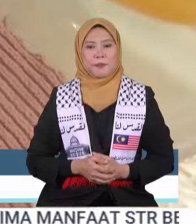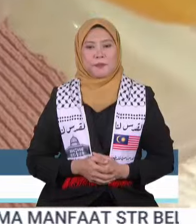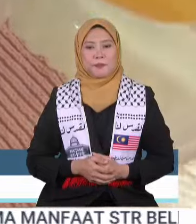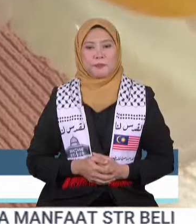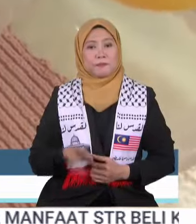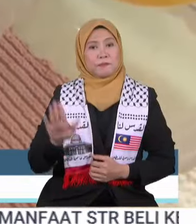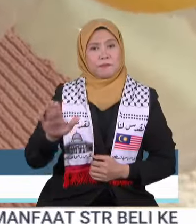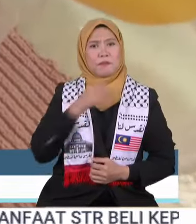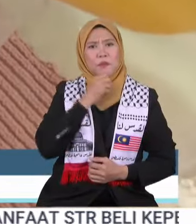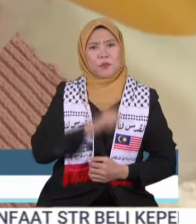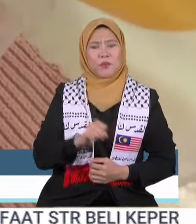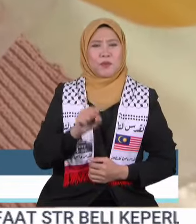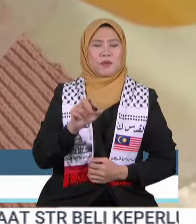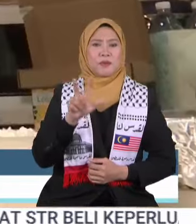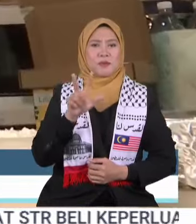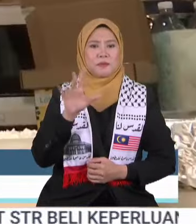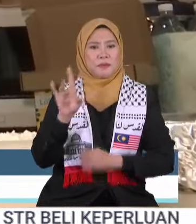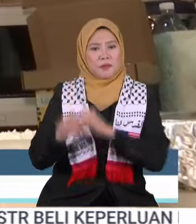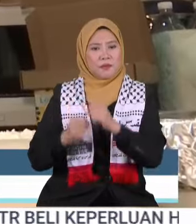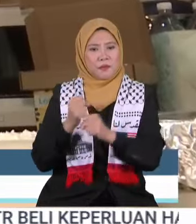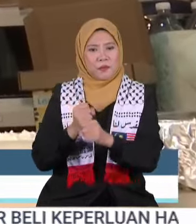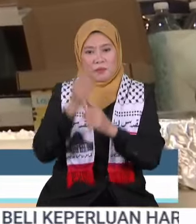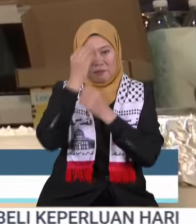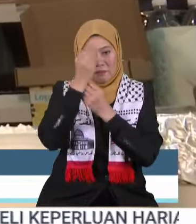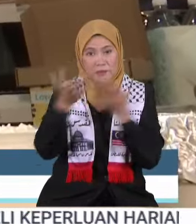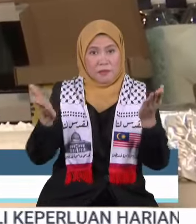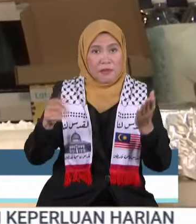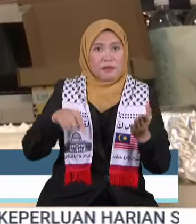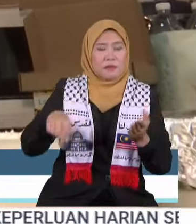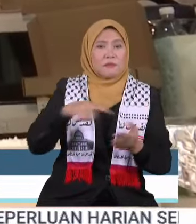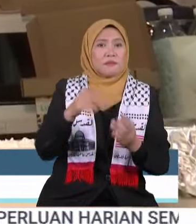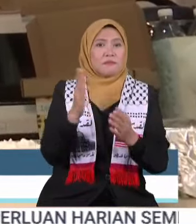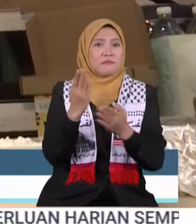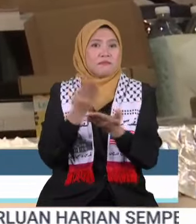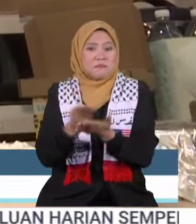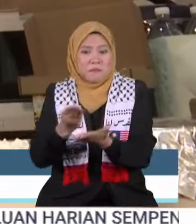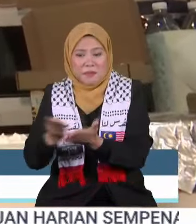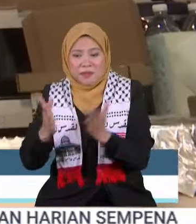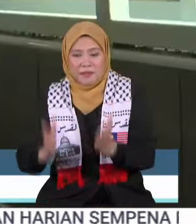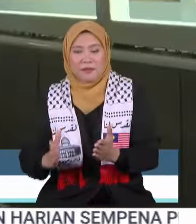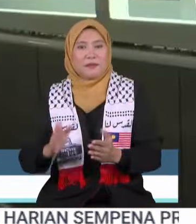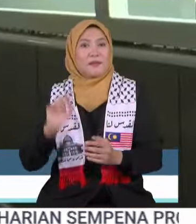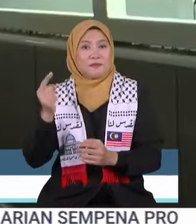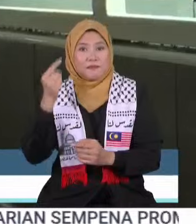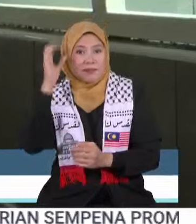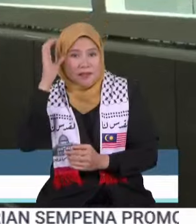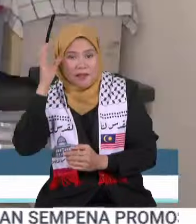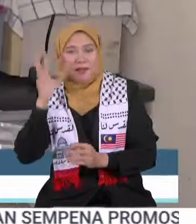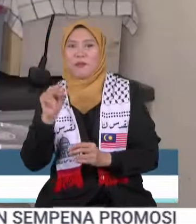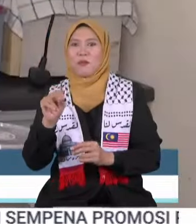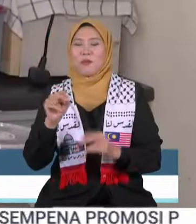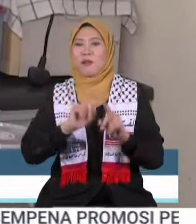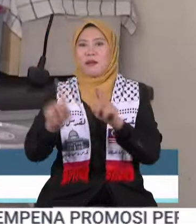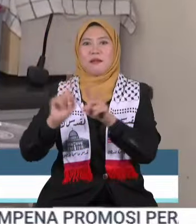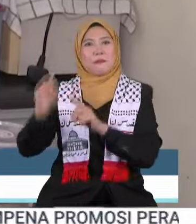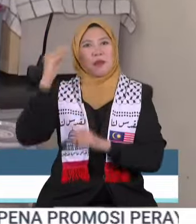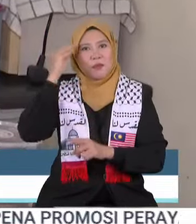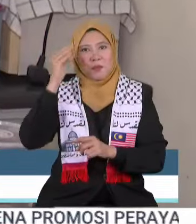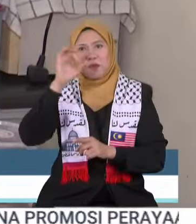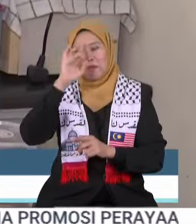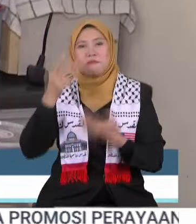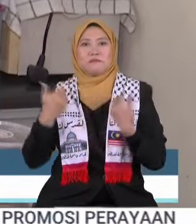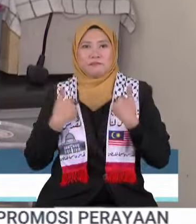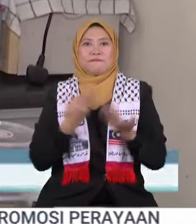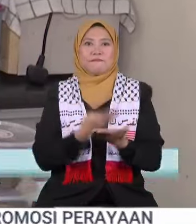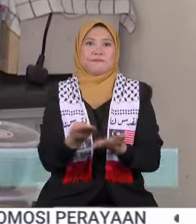Wanita berusia 58 tahun itu memaklumkan pelanggannya bukan hanya terdiri daripada kaum Cina sahaja. Untuk saya ni